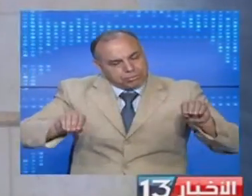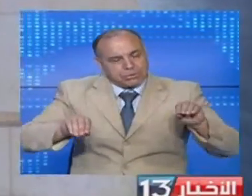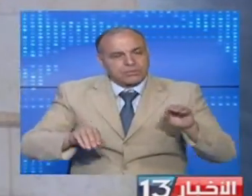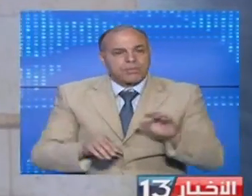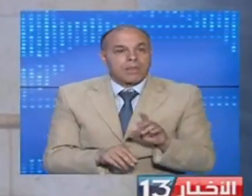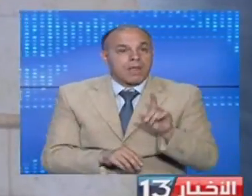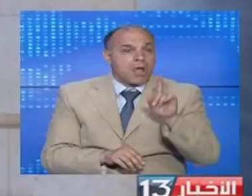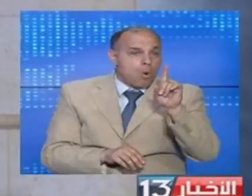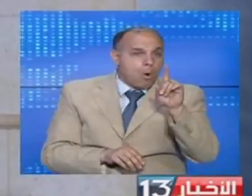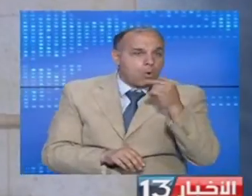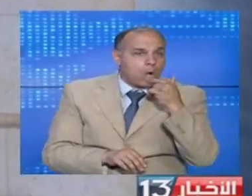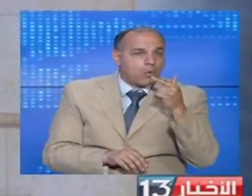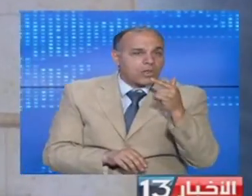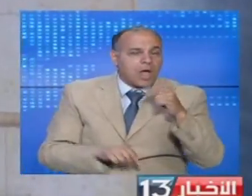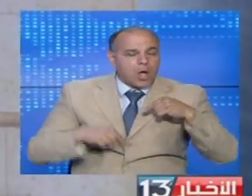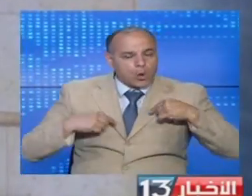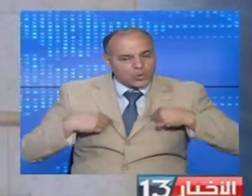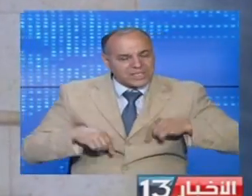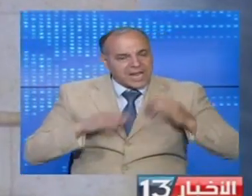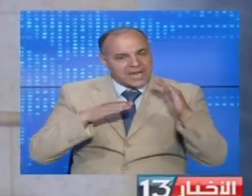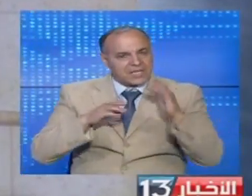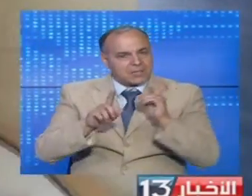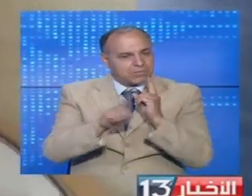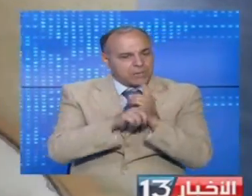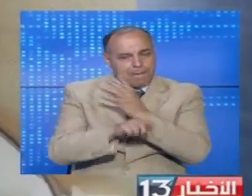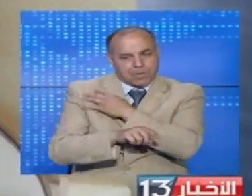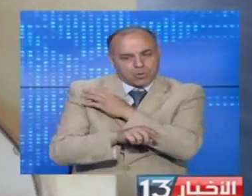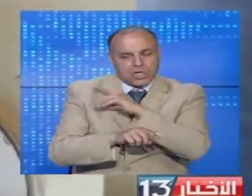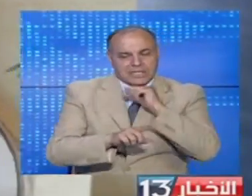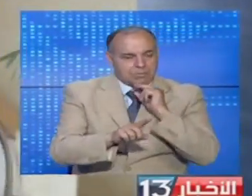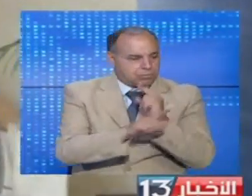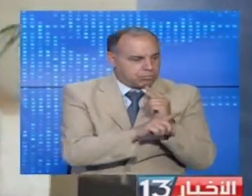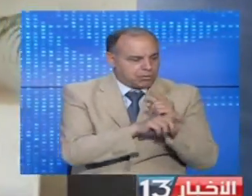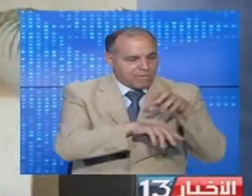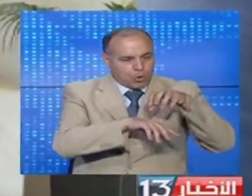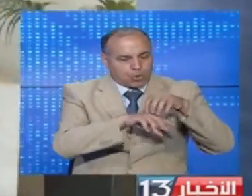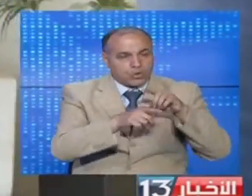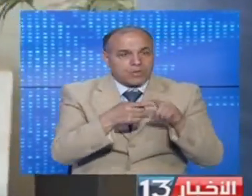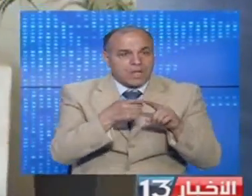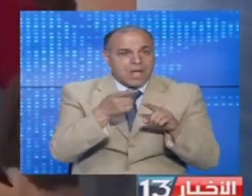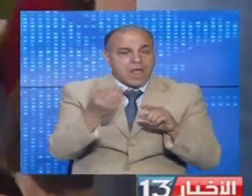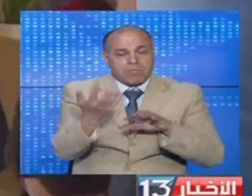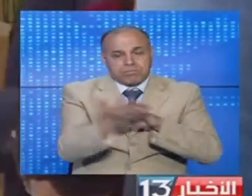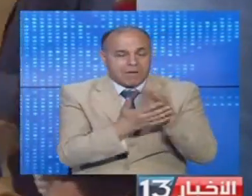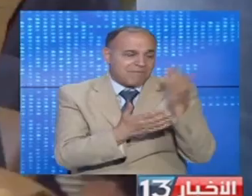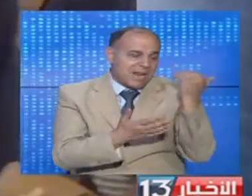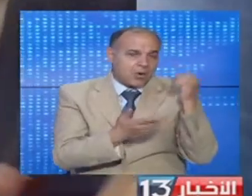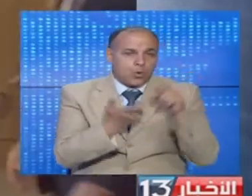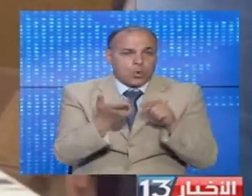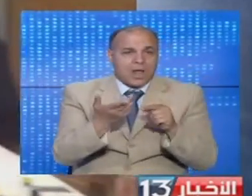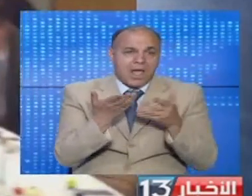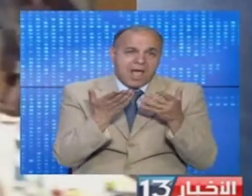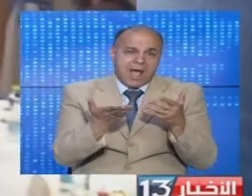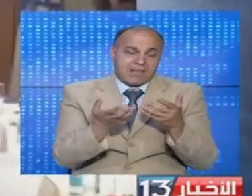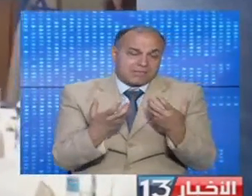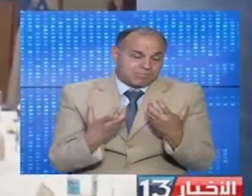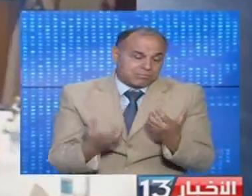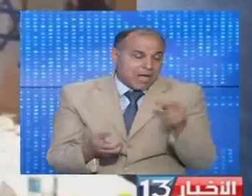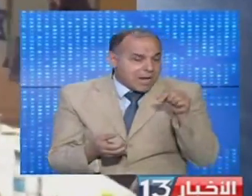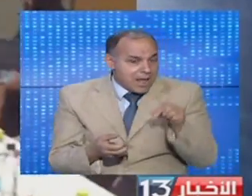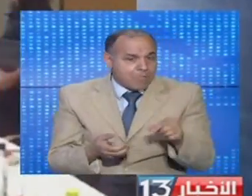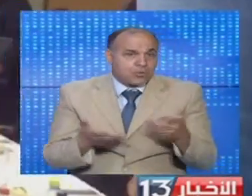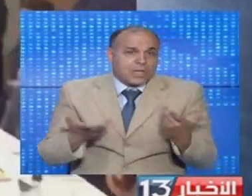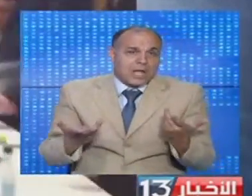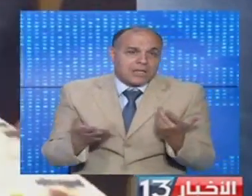المنطقه واوضح راب خلال لقائه مسؤولين اسرائيليين في القدس ان الاحداث الاخيره تظهر الحاجه الملحه